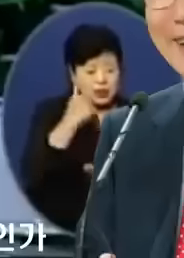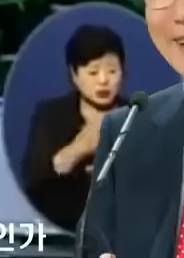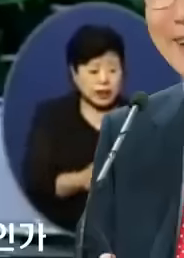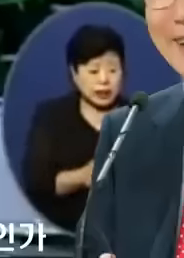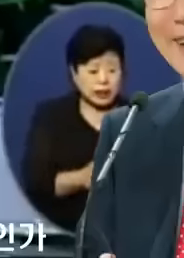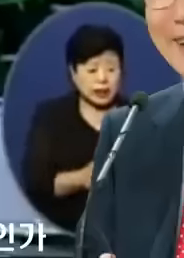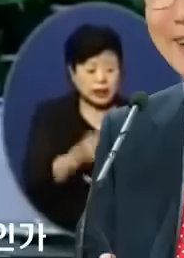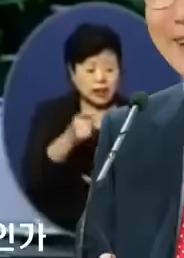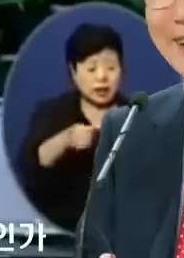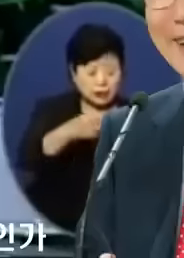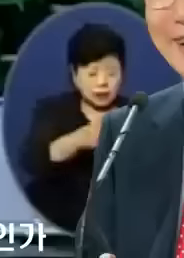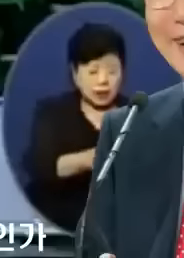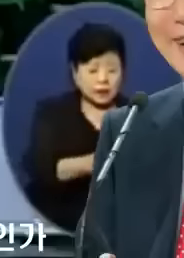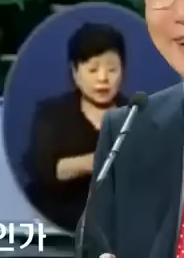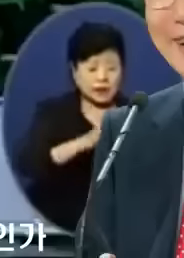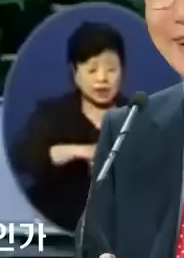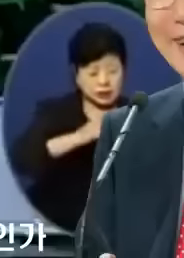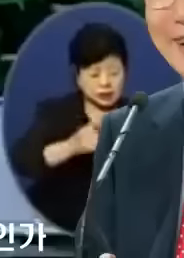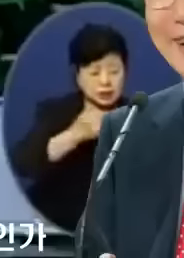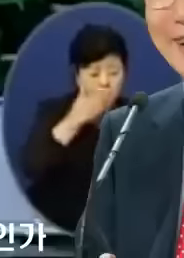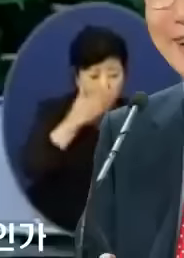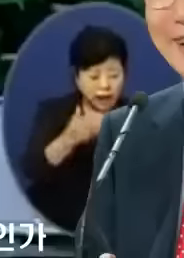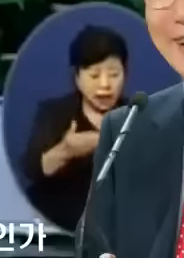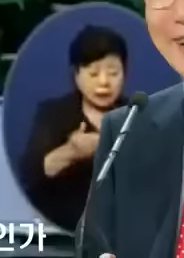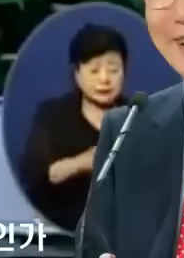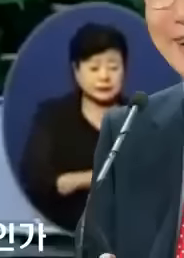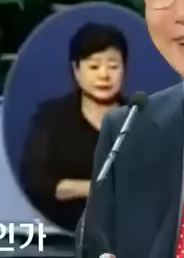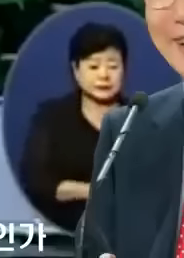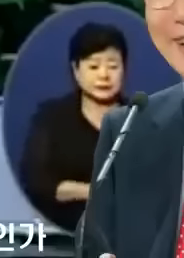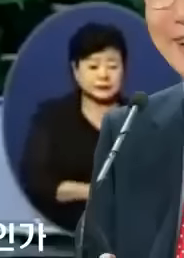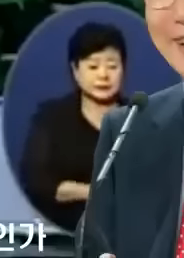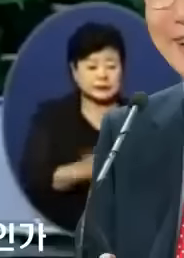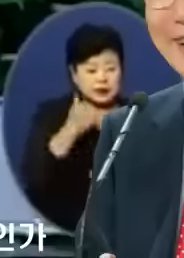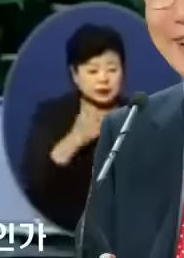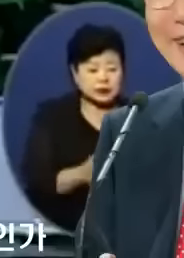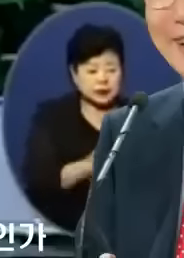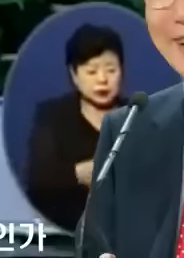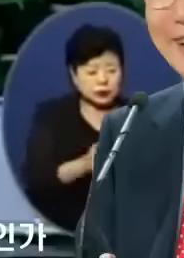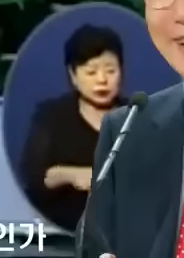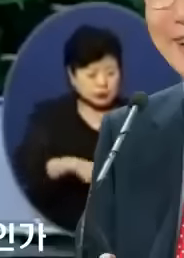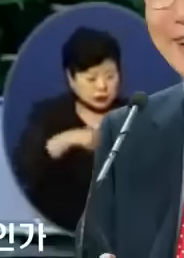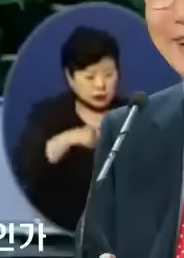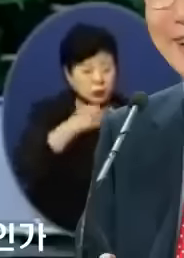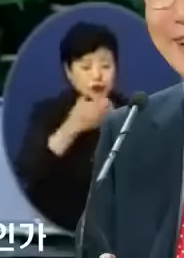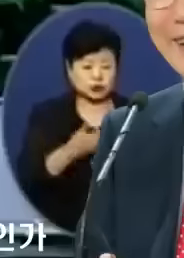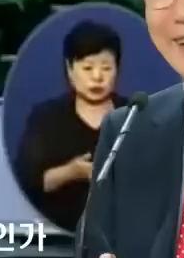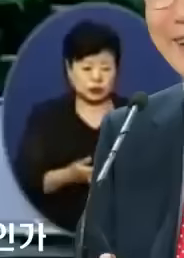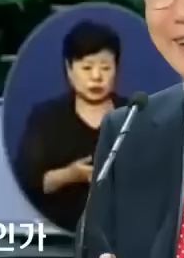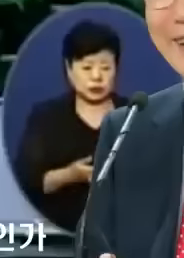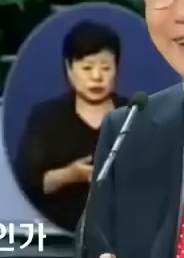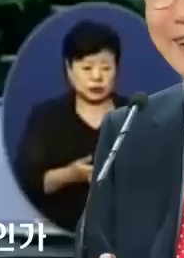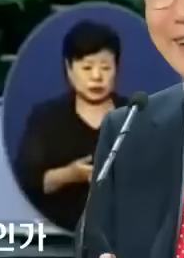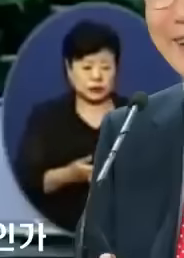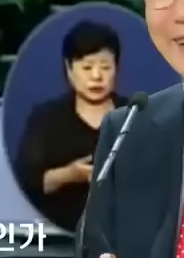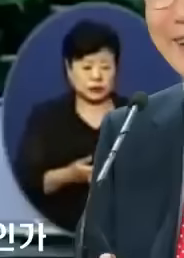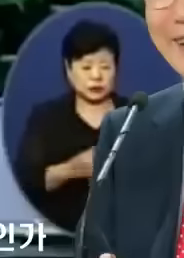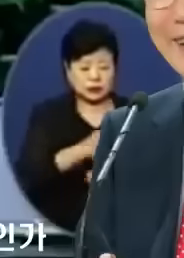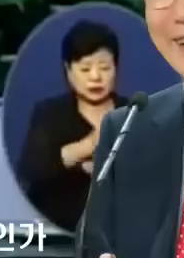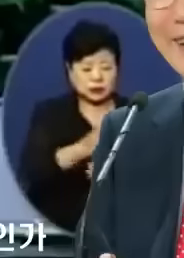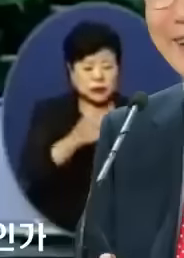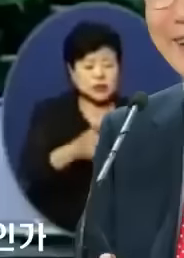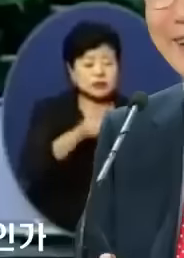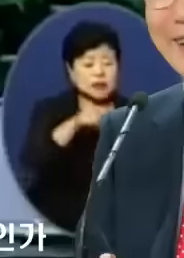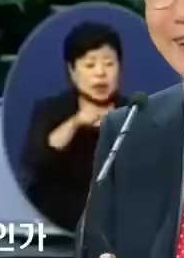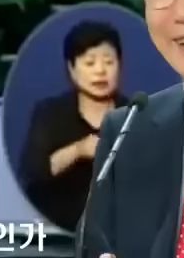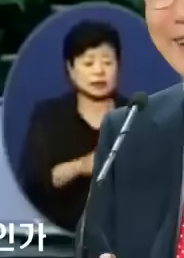죄를 강하고 담대하게 대적할 수가 있어야 되는 것입니다. 죄의 용서와 의로움을 주시고 그리스도 예수